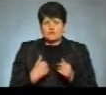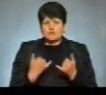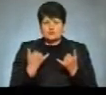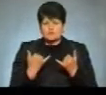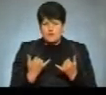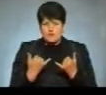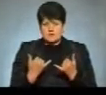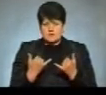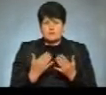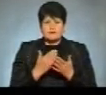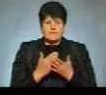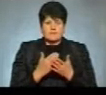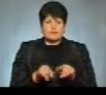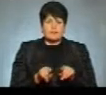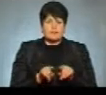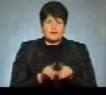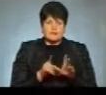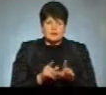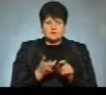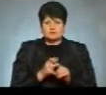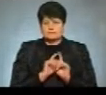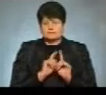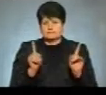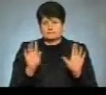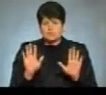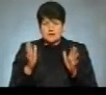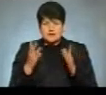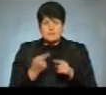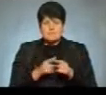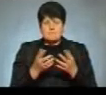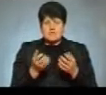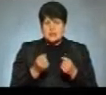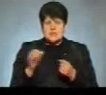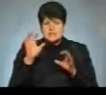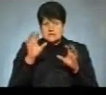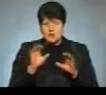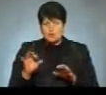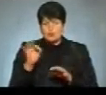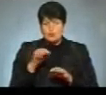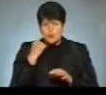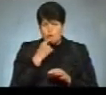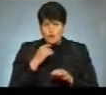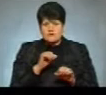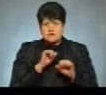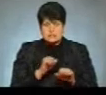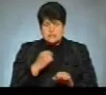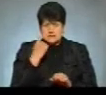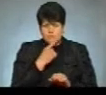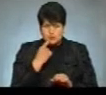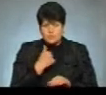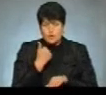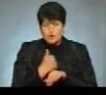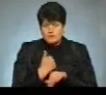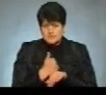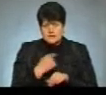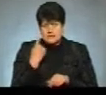сьогодні є така дуже резонансна подія – це прийняття закону про мову, про захист мови, так, про пріоритетність